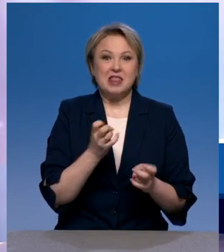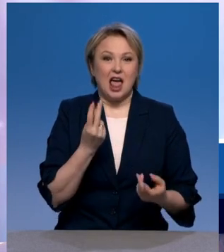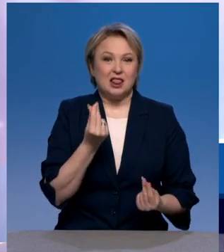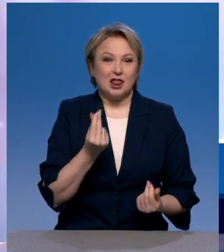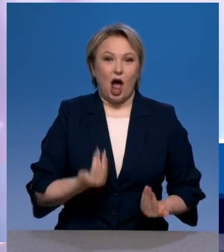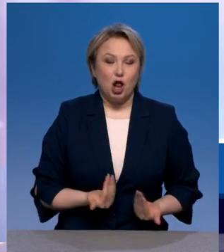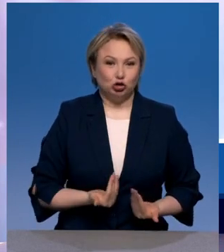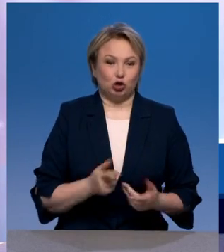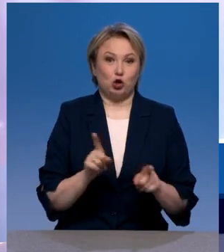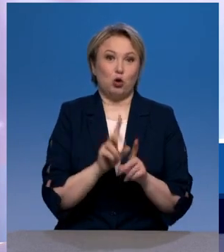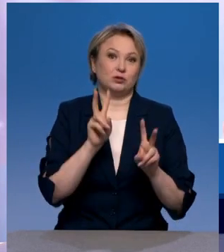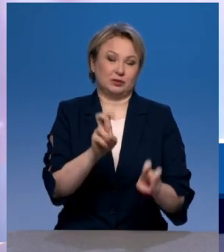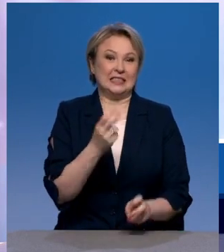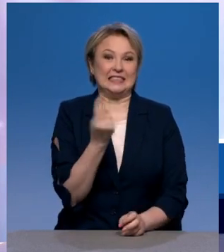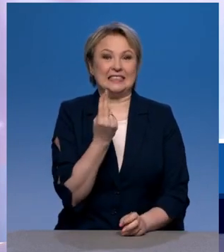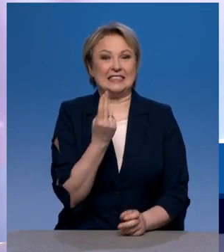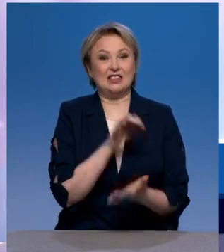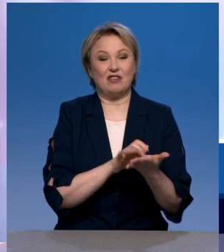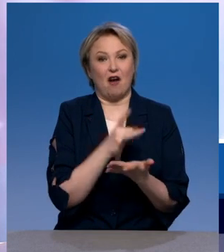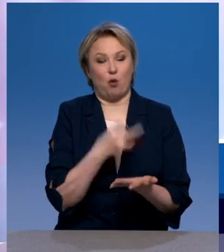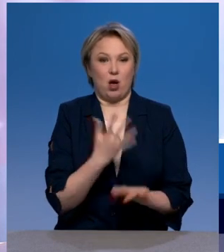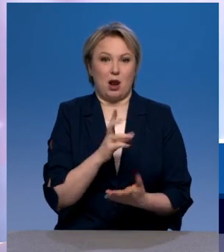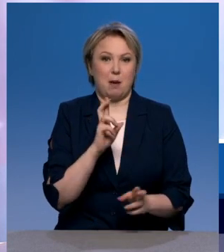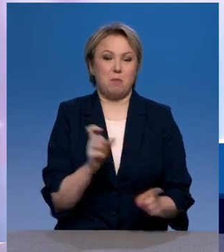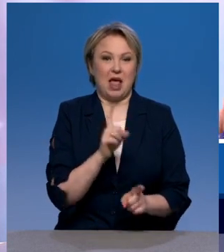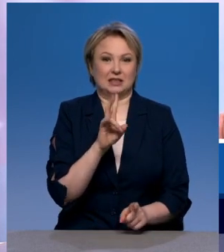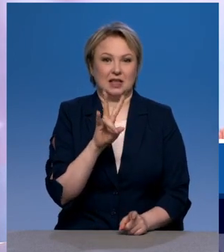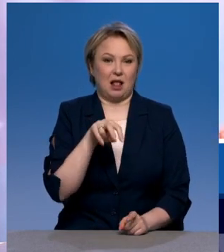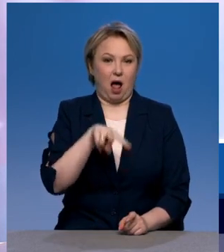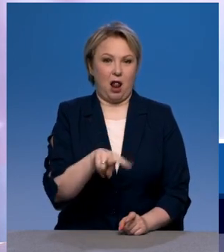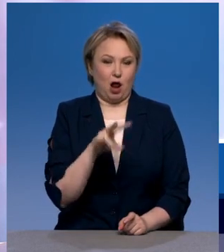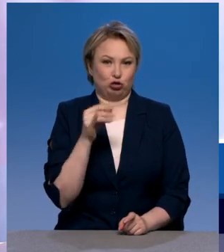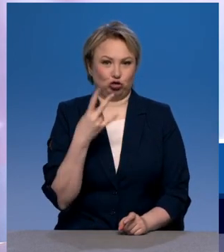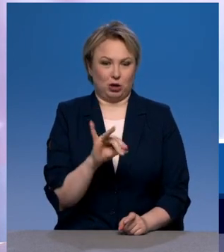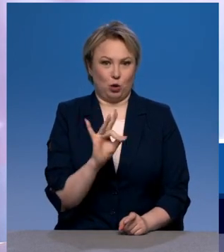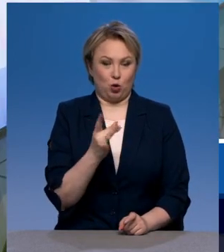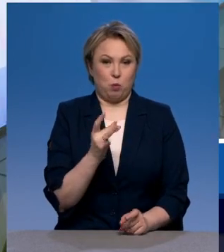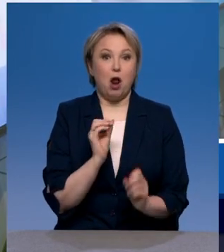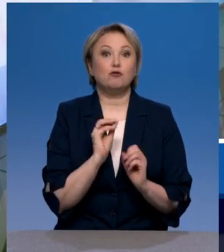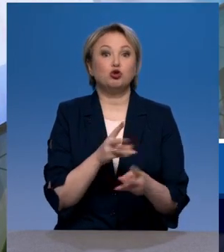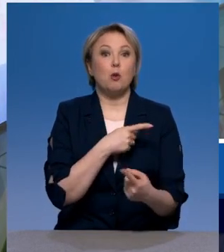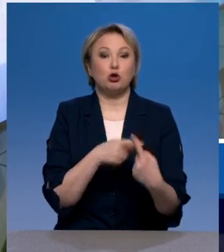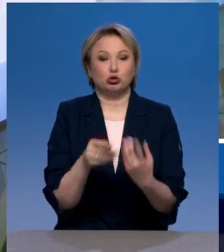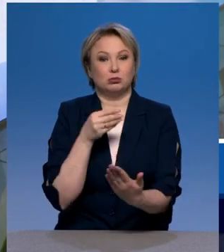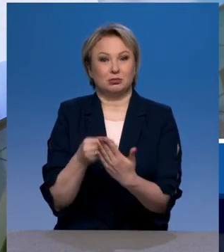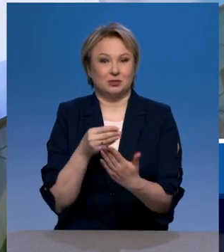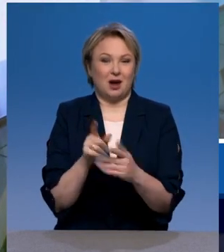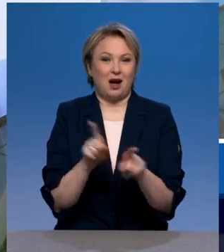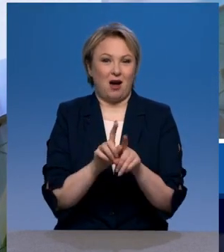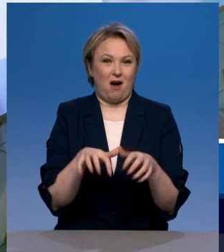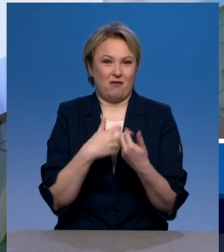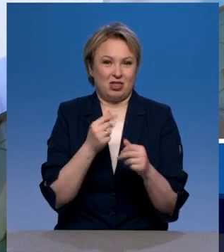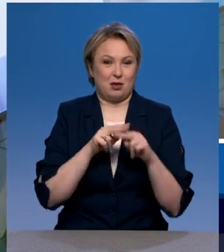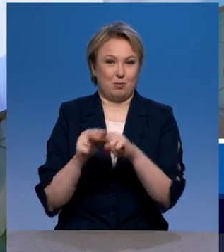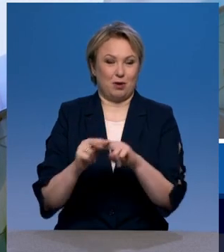цифровой безналичный рубль. В чем отличие вот безналичных платежей от оплаты каких-либо услуг цифровым рублем? Что такое